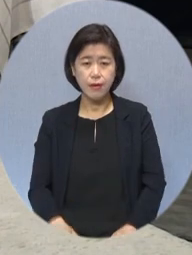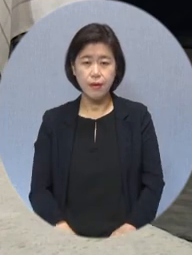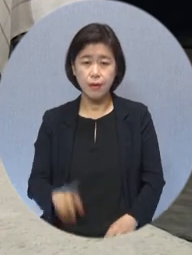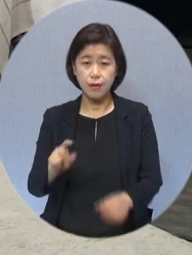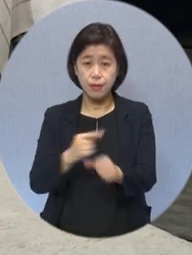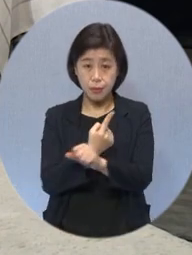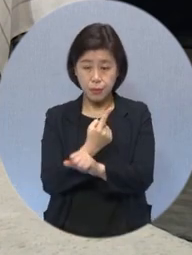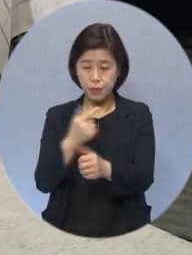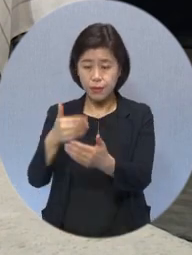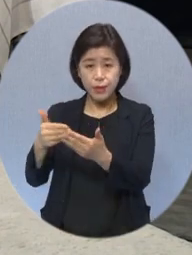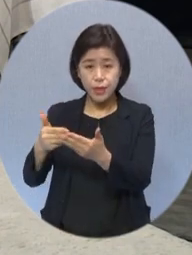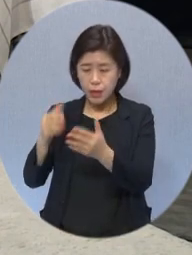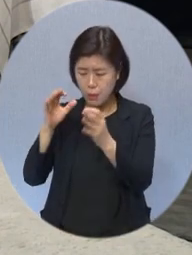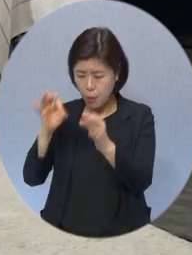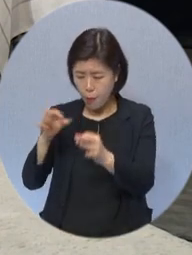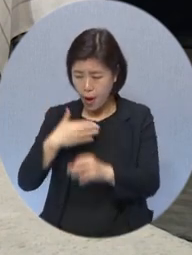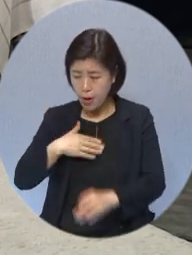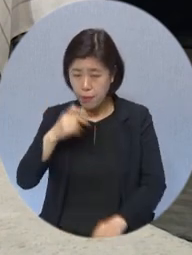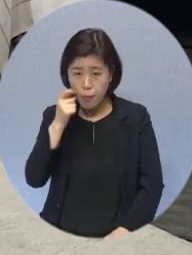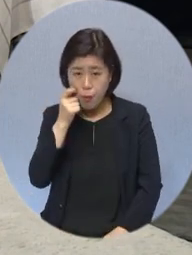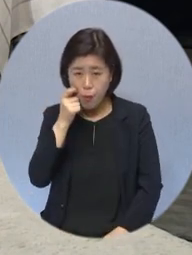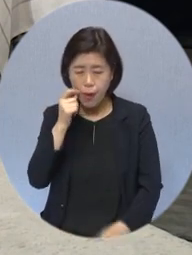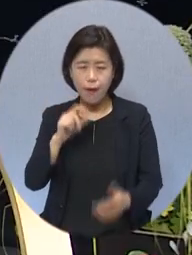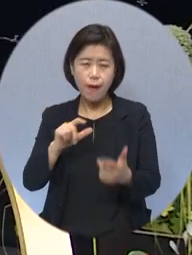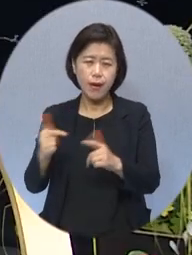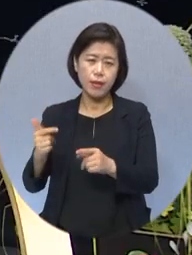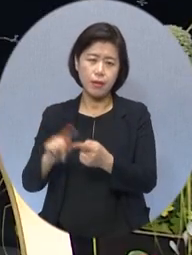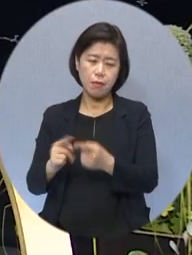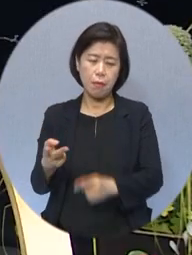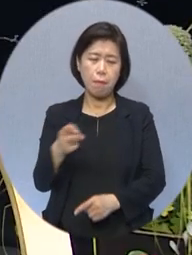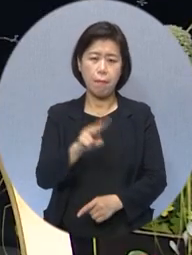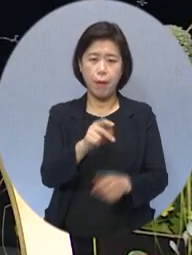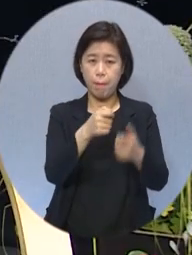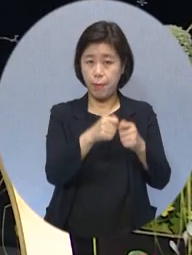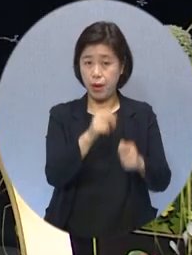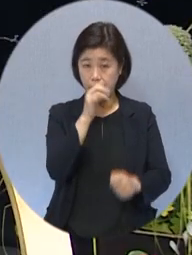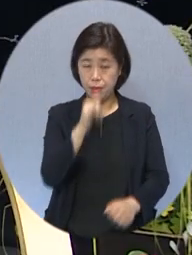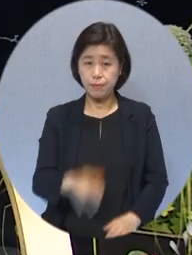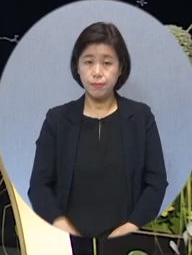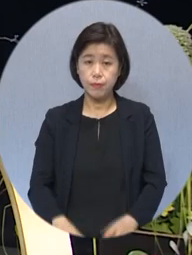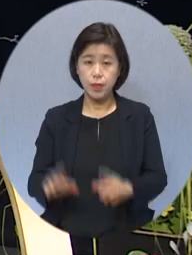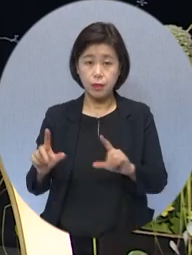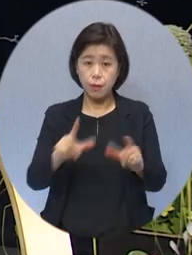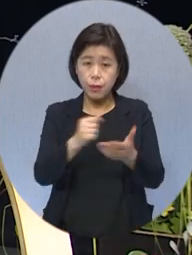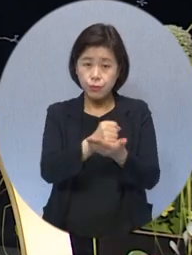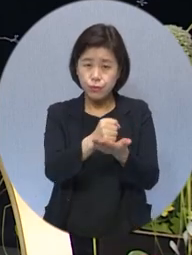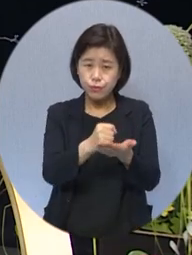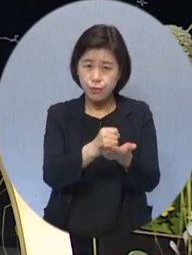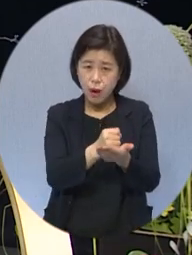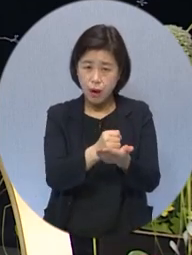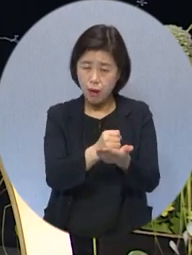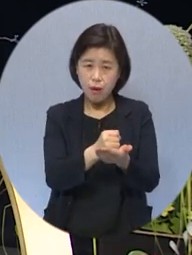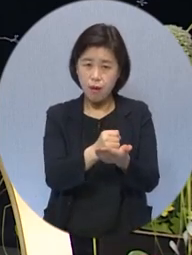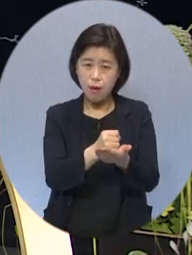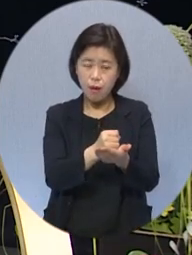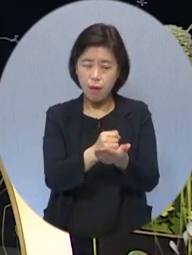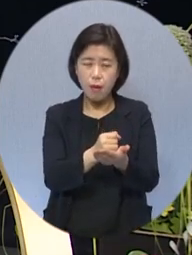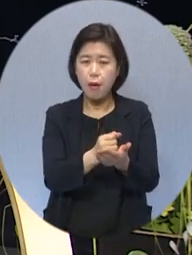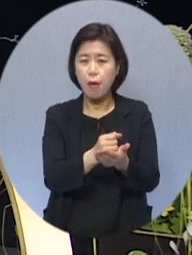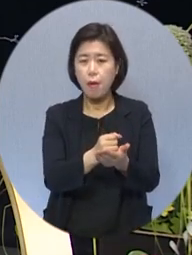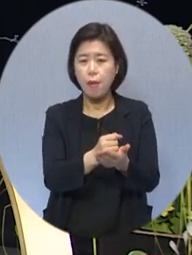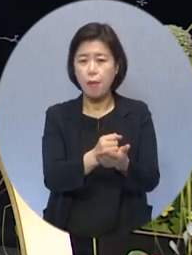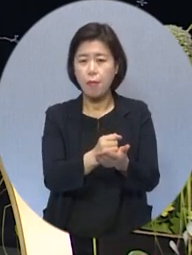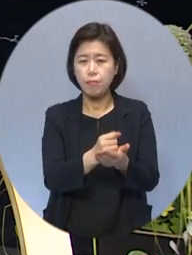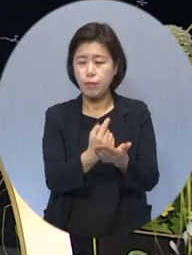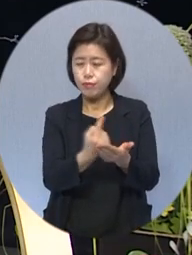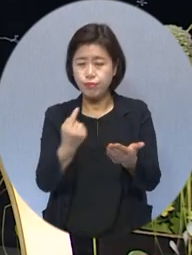볼 수 없는 장면을 재창조해냅니다. 삶이란 운명에서 벗어나지 못하는 어머니들, 길